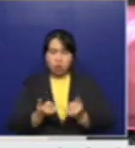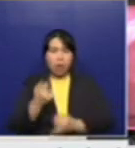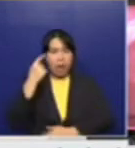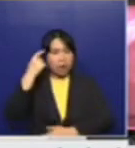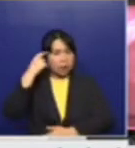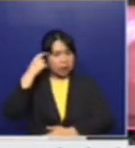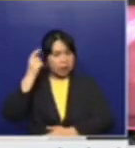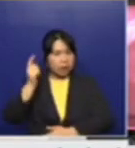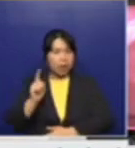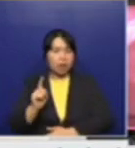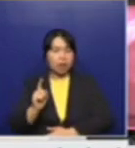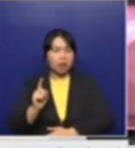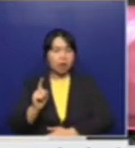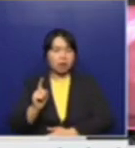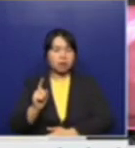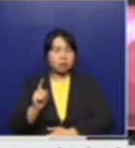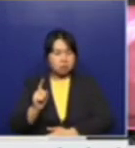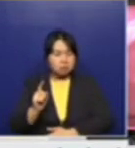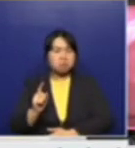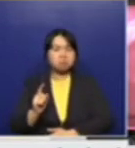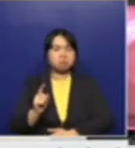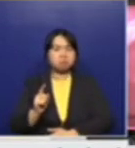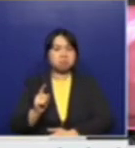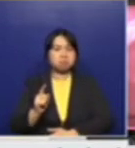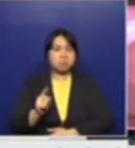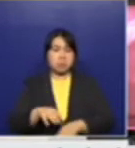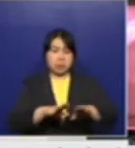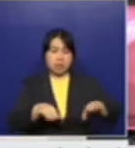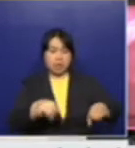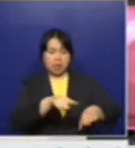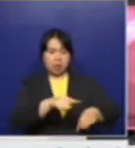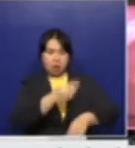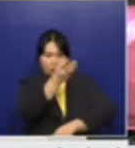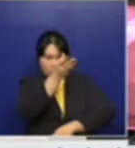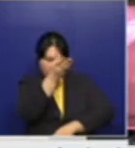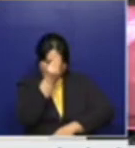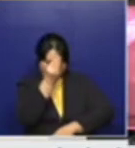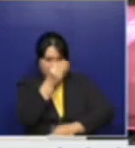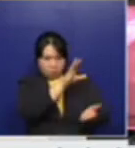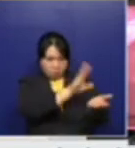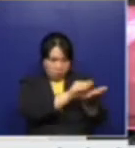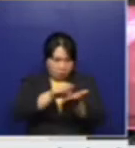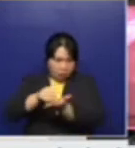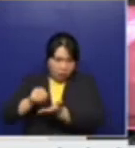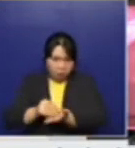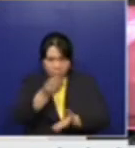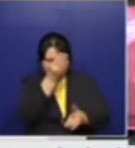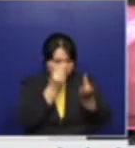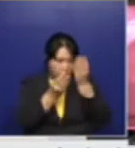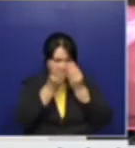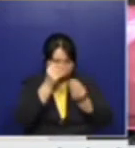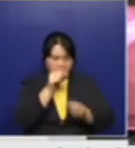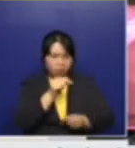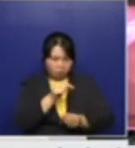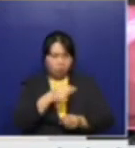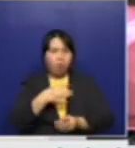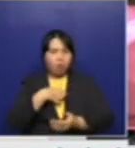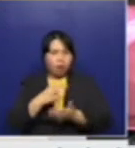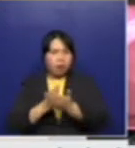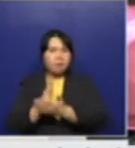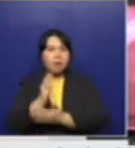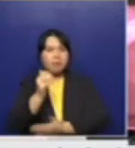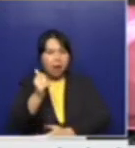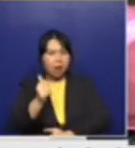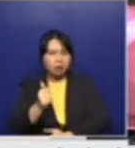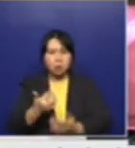ความเรียกว่ามีความที่รับข้อมูลจากทุกฝ่ายแล้วก็ได้อยากให้ทุกอย่างผ่านไปได้ดีไม่ช